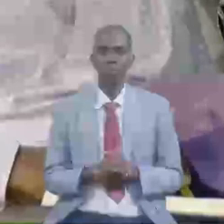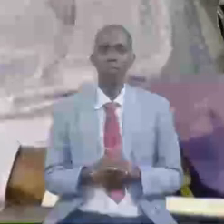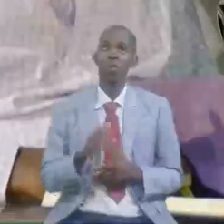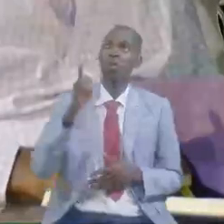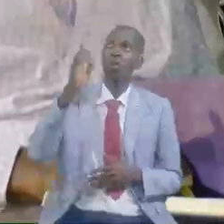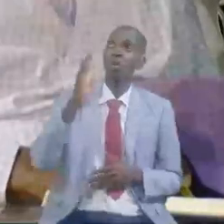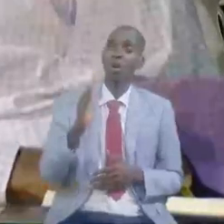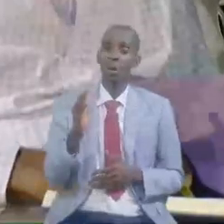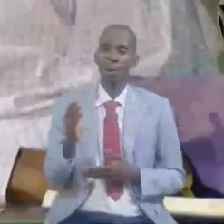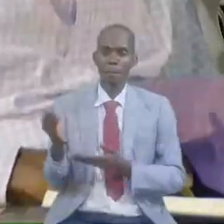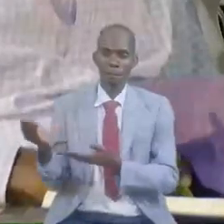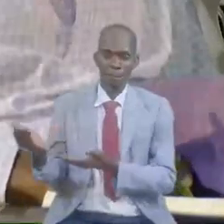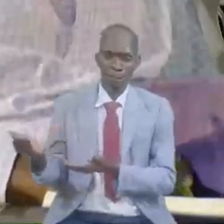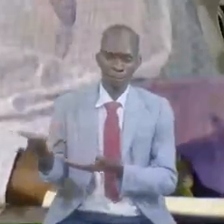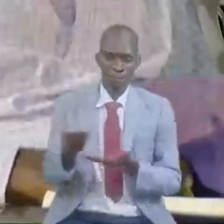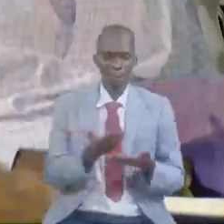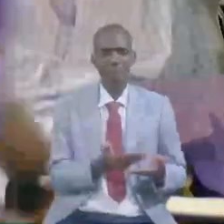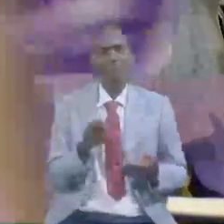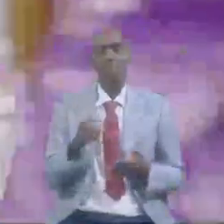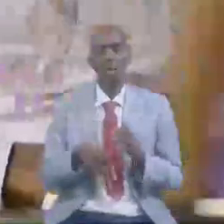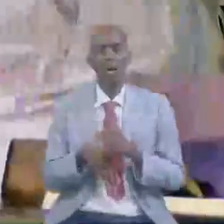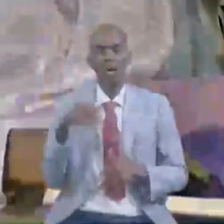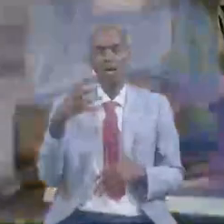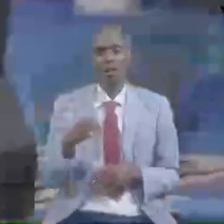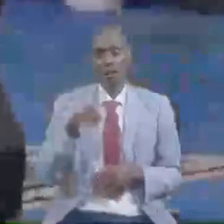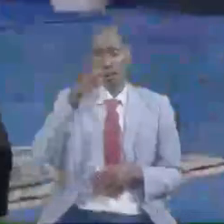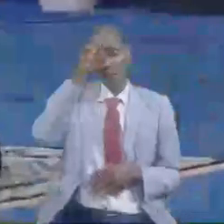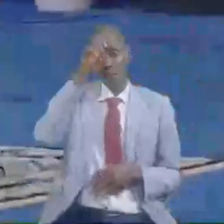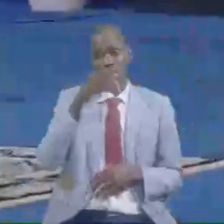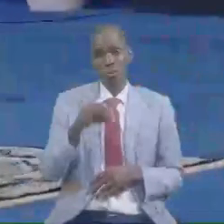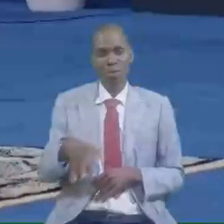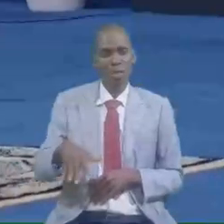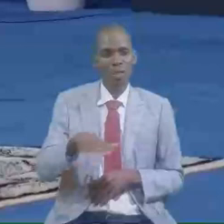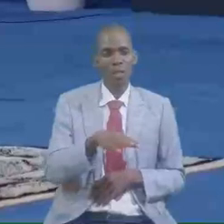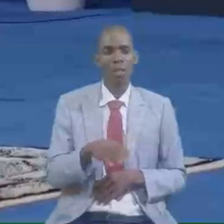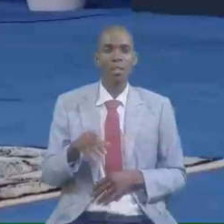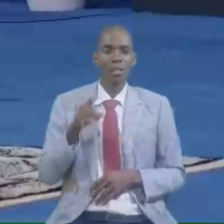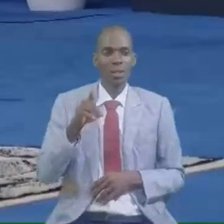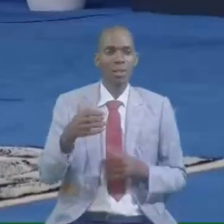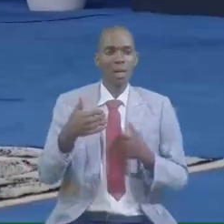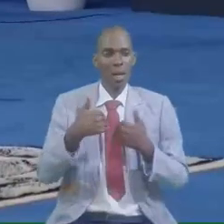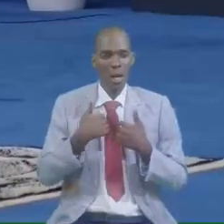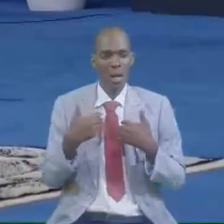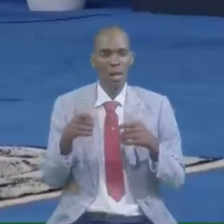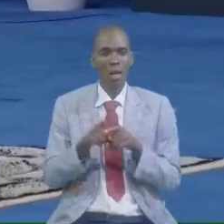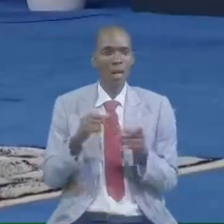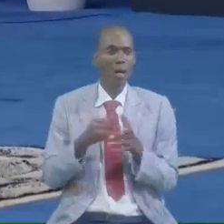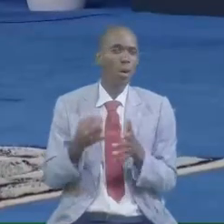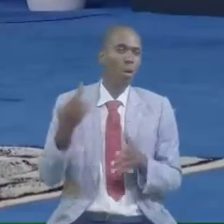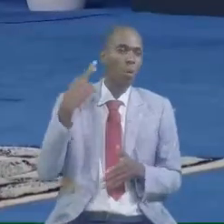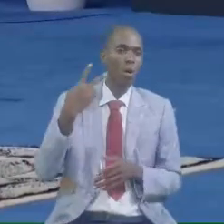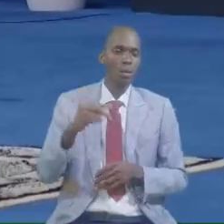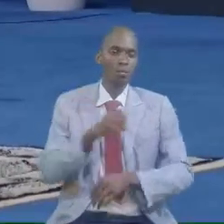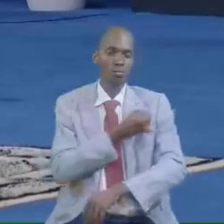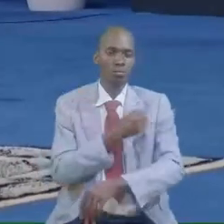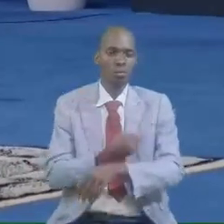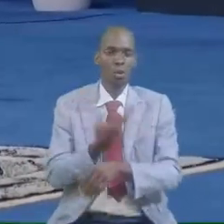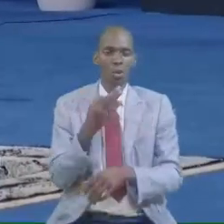Dieu les a fait sortir d'Égypte. Il est pour eux comme la vigueur du